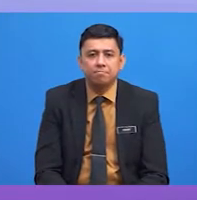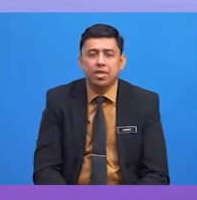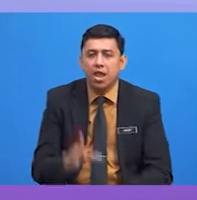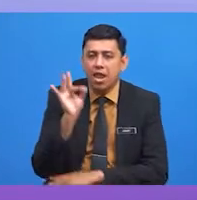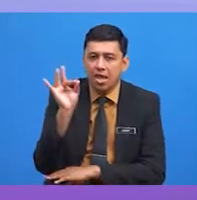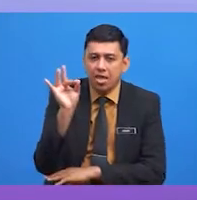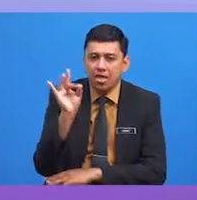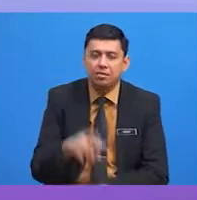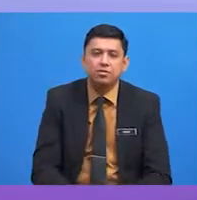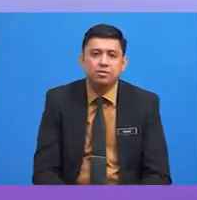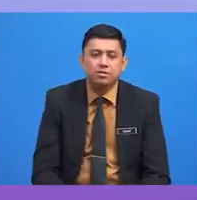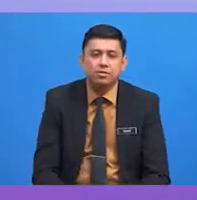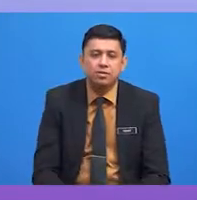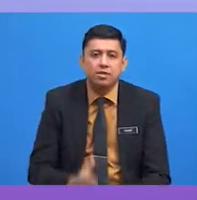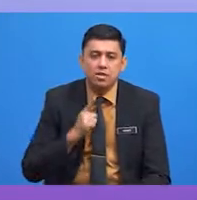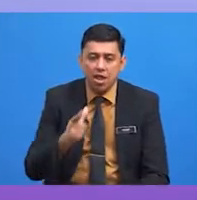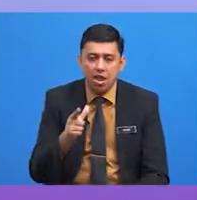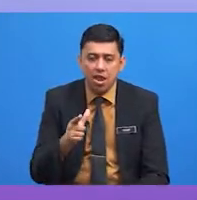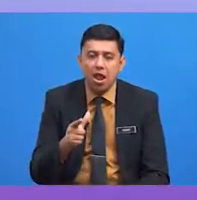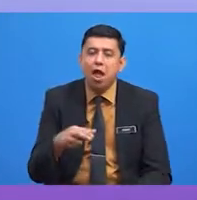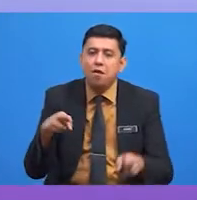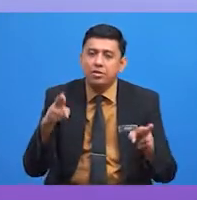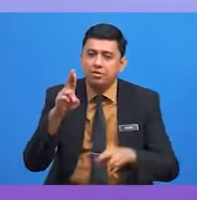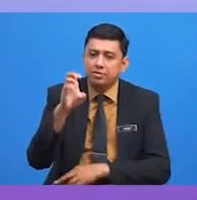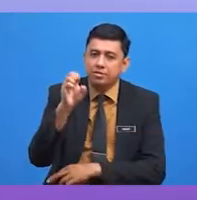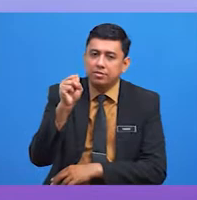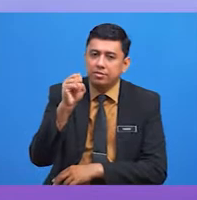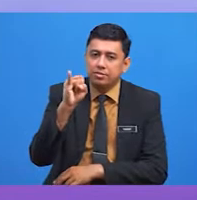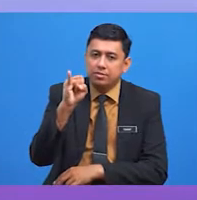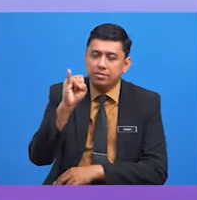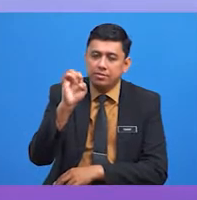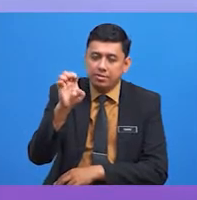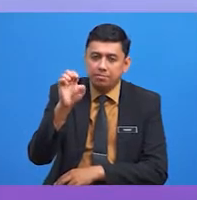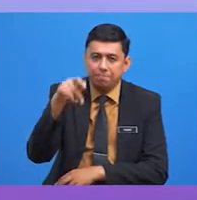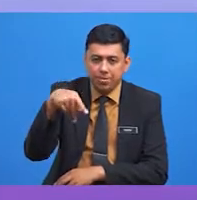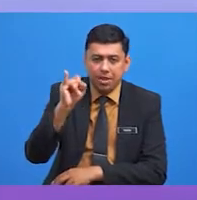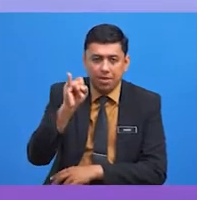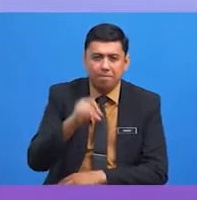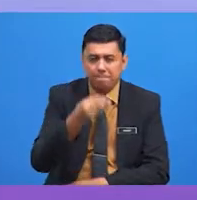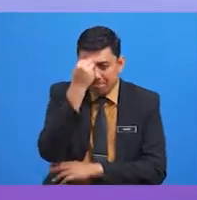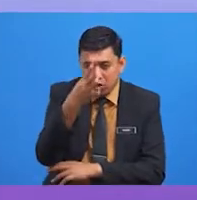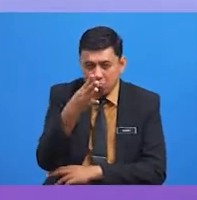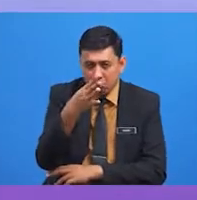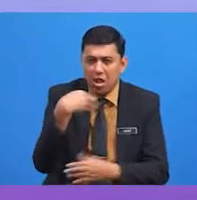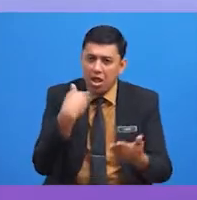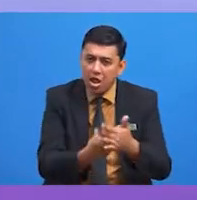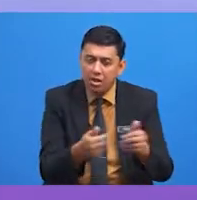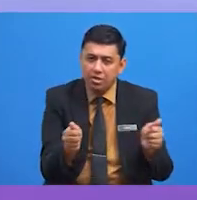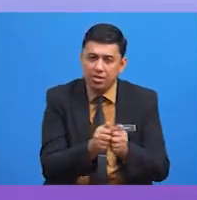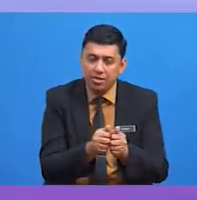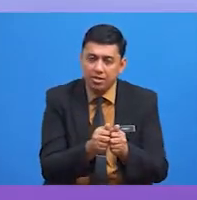8. Laras resepi. 1. Maklumat disampai